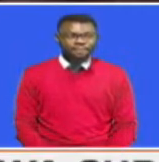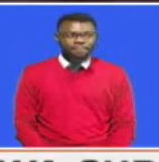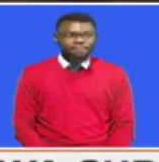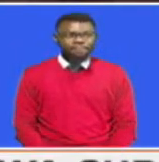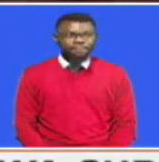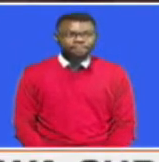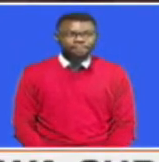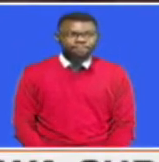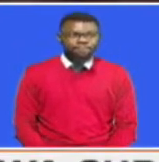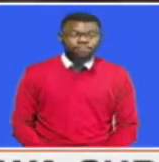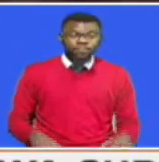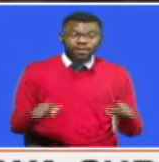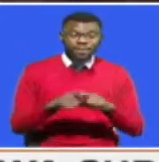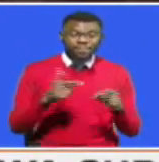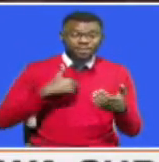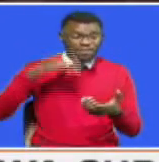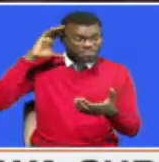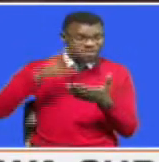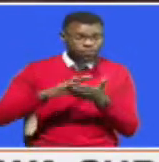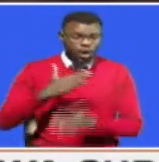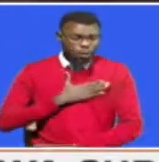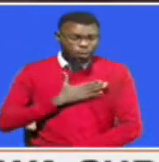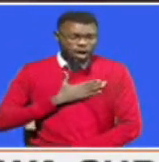Because I want to believe that our very own